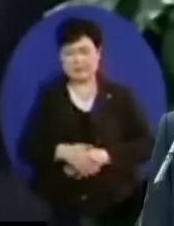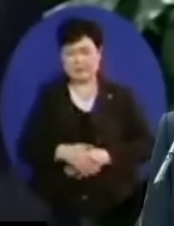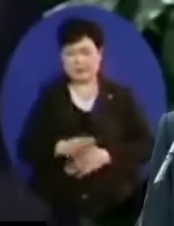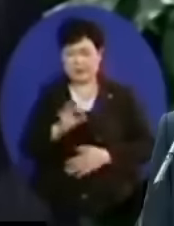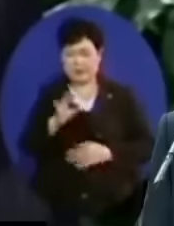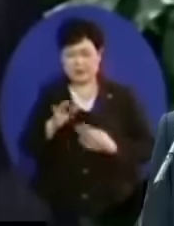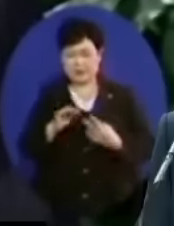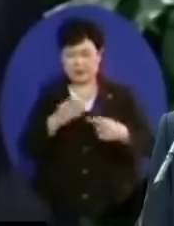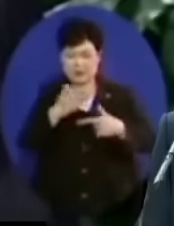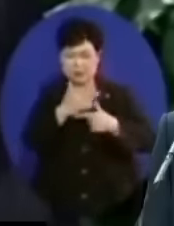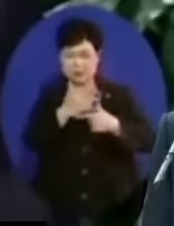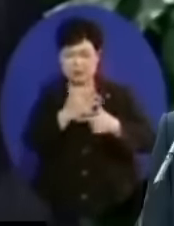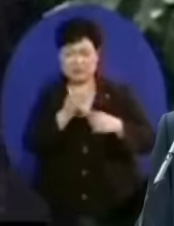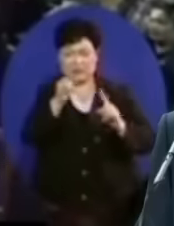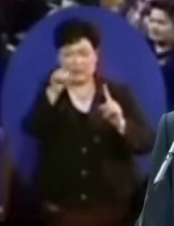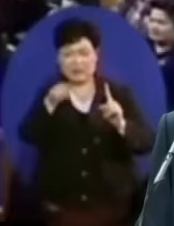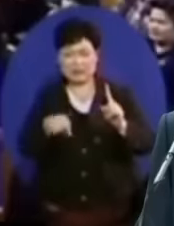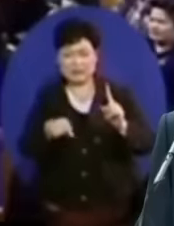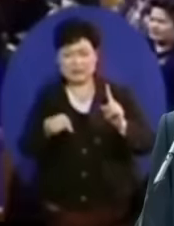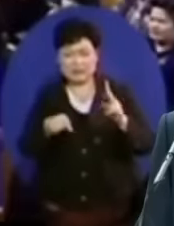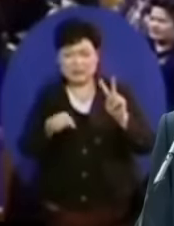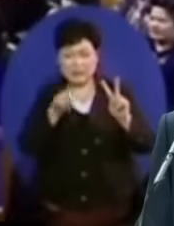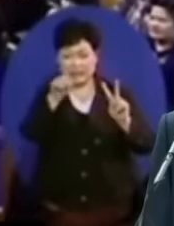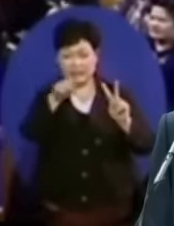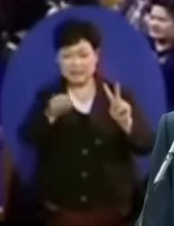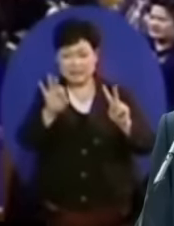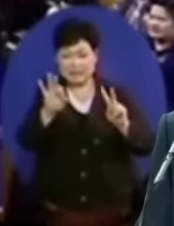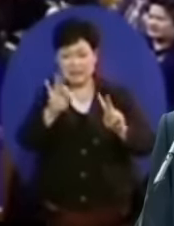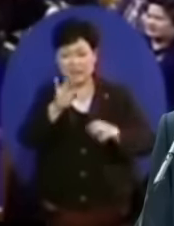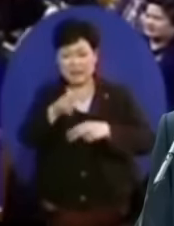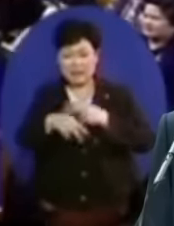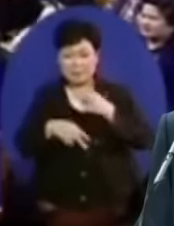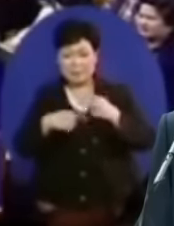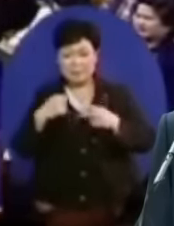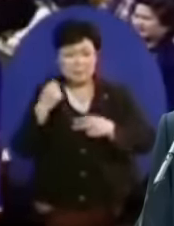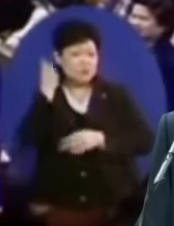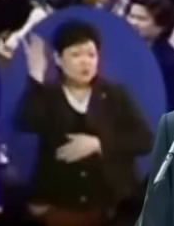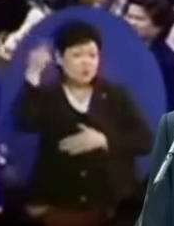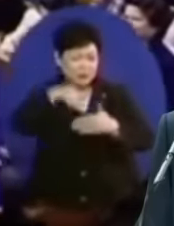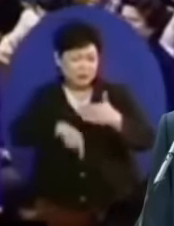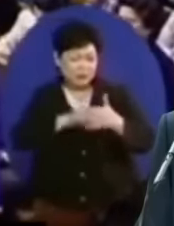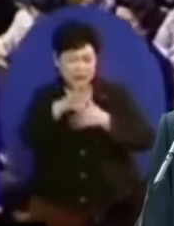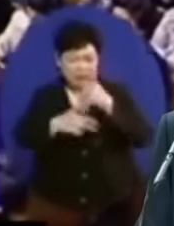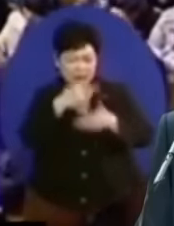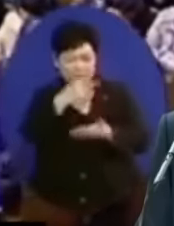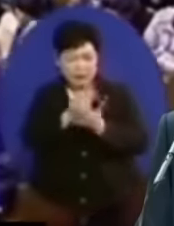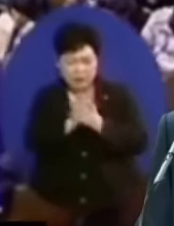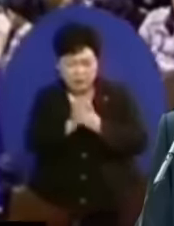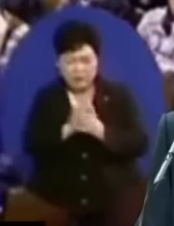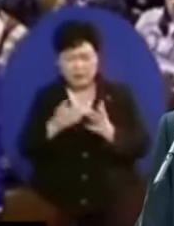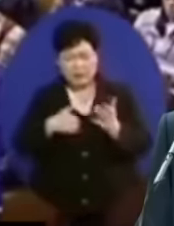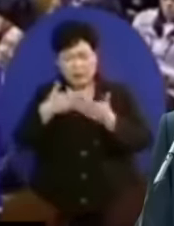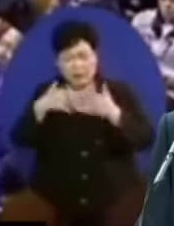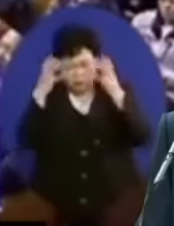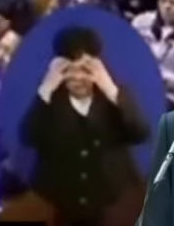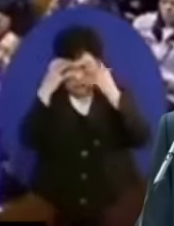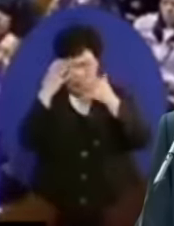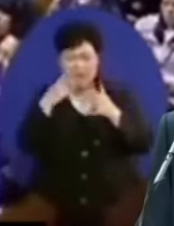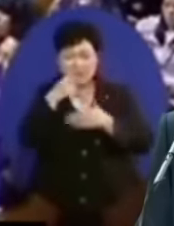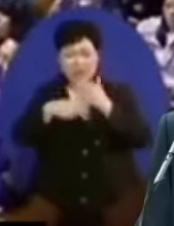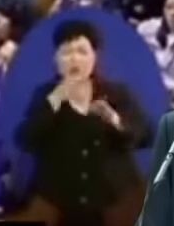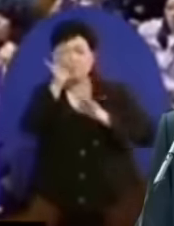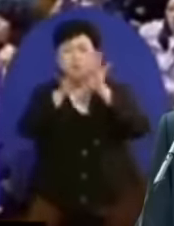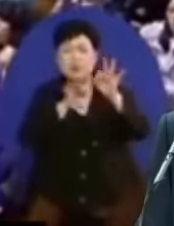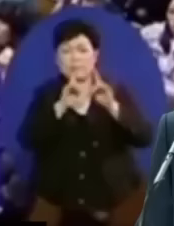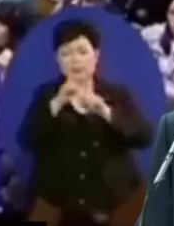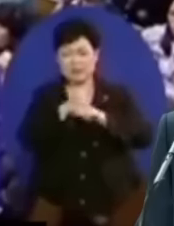요나서 2장 1절로 10절에 요나가 물고기 뱃속에서 그의 하나님 야훼께 기도하여 이르되 내가 받는 고난으로 말미암아 야훼께 불러 아뢰었더니